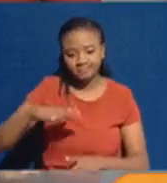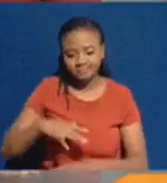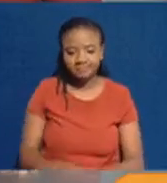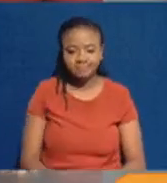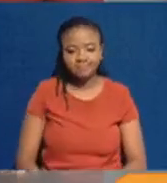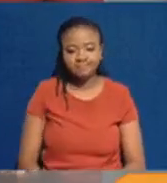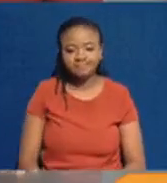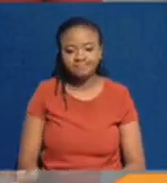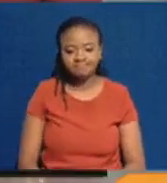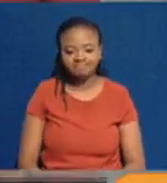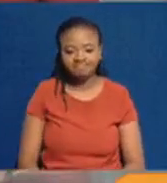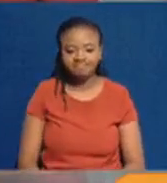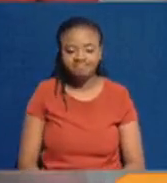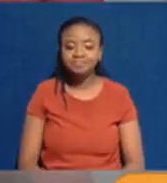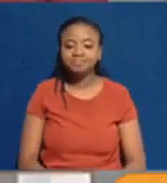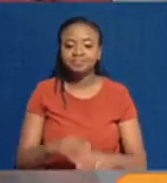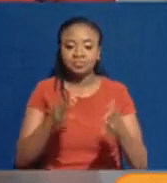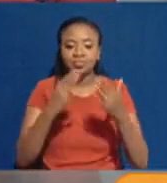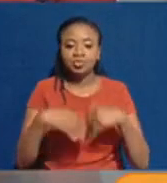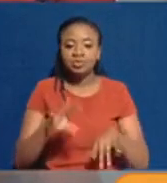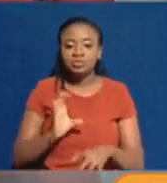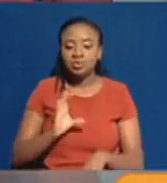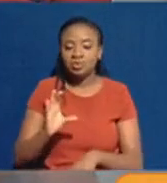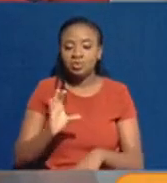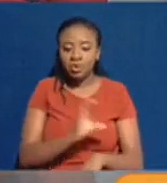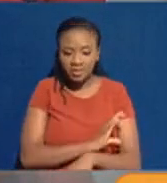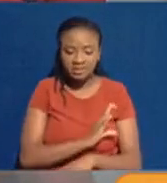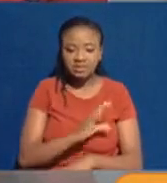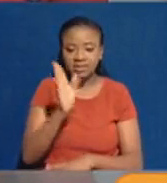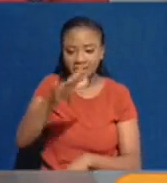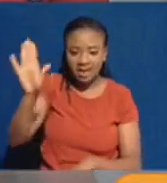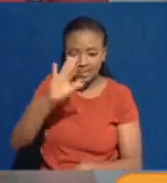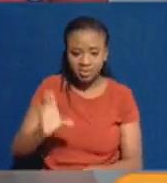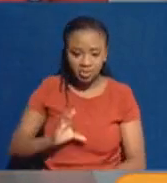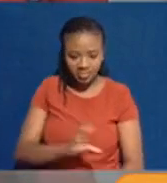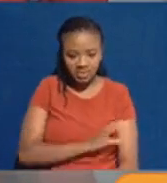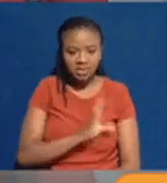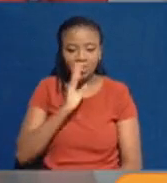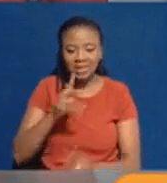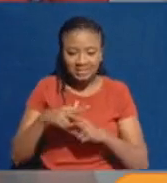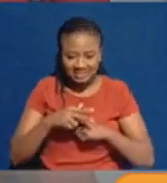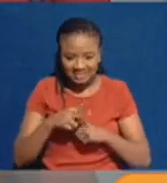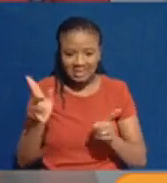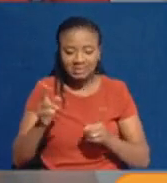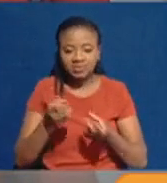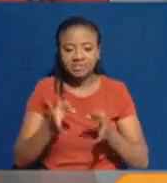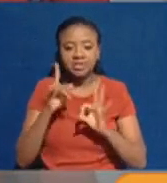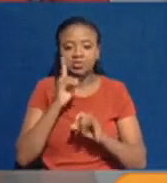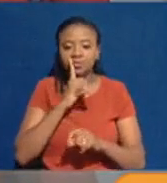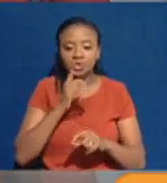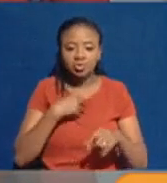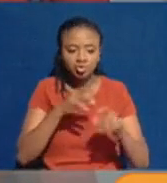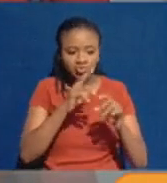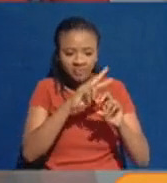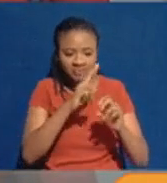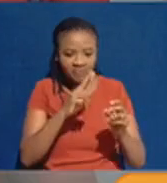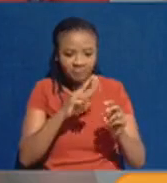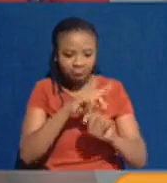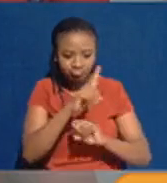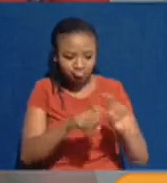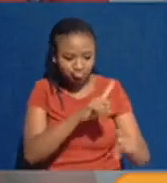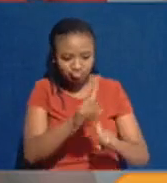Na mbali na mtazamaji ni kwamba kamati za bunge zinatarajiwa kuanza rasmi kesho shughuli ya kupiga msasa makatibu walioteuliwa kuhudumu katika